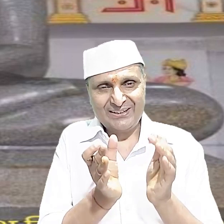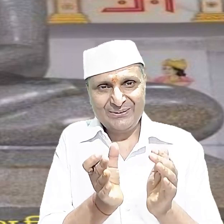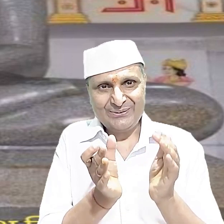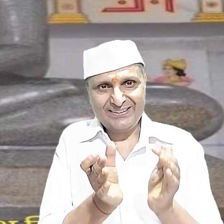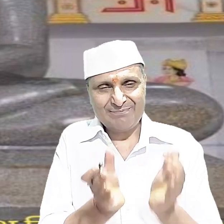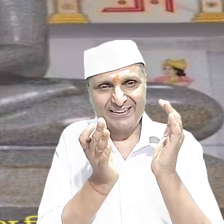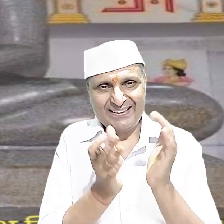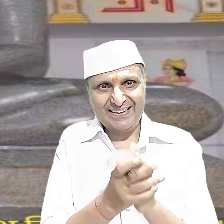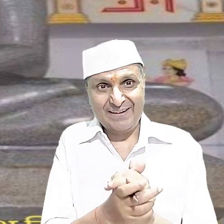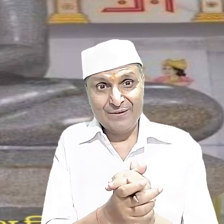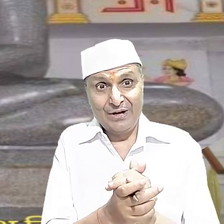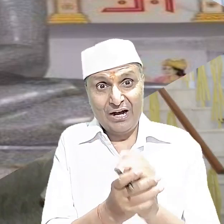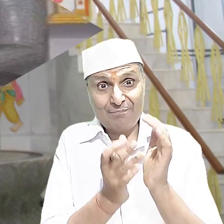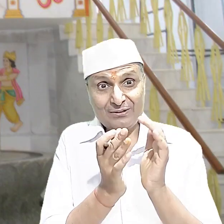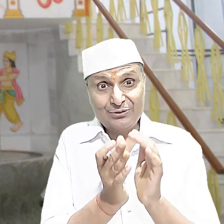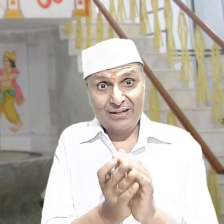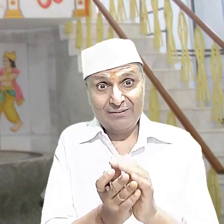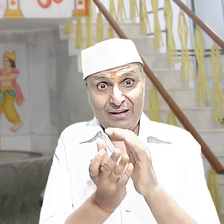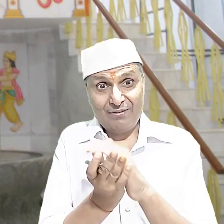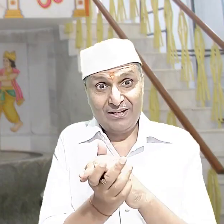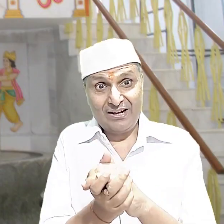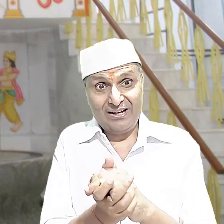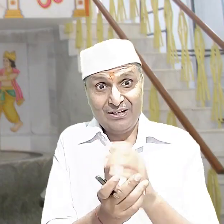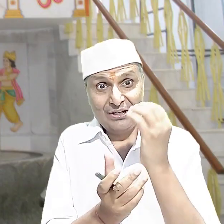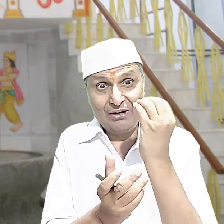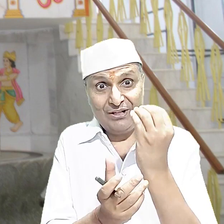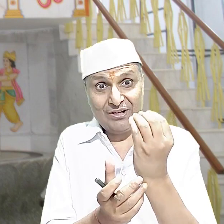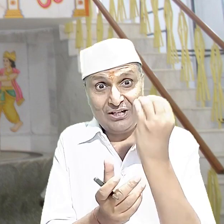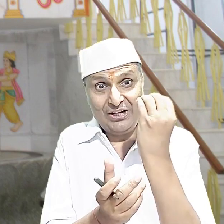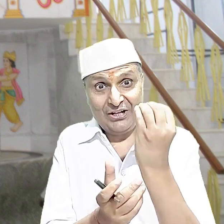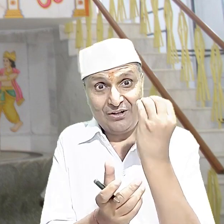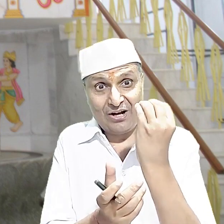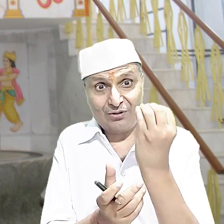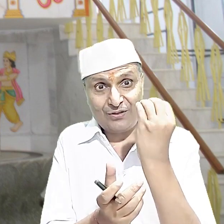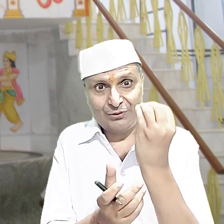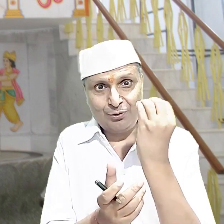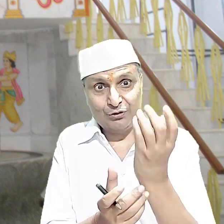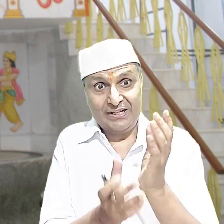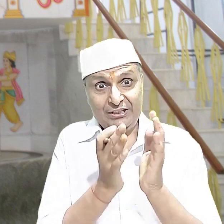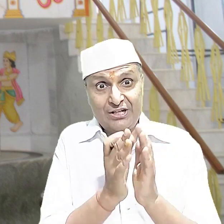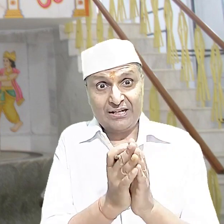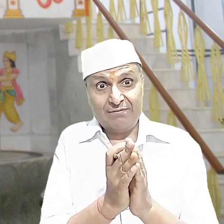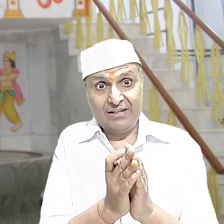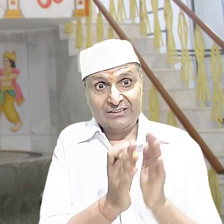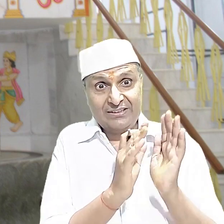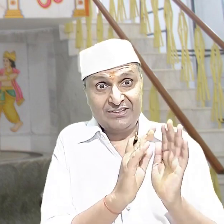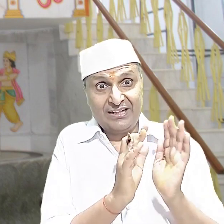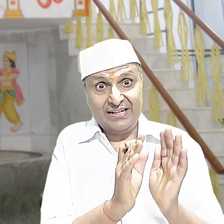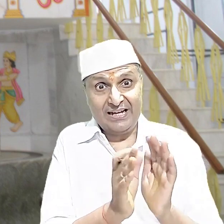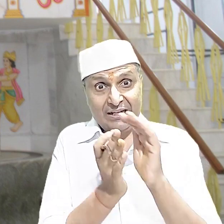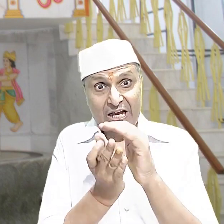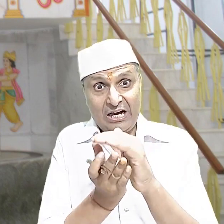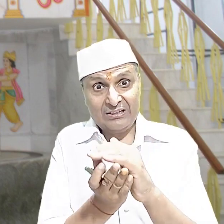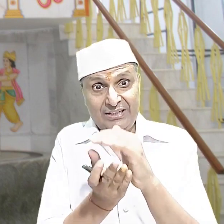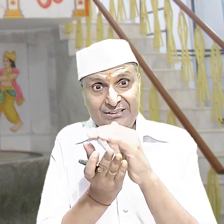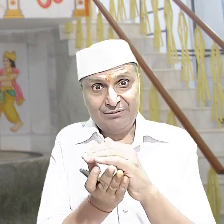का कठोर तप करते हैं। आपका जो है केवली काल 1 लाख वर्ष पूर्व, यानी इतना केवली काल शायद किसी का नहीं